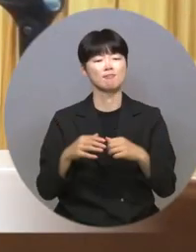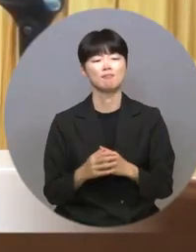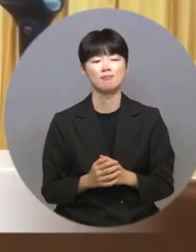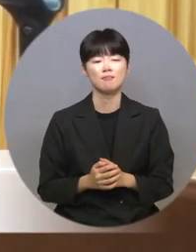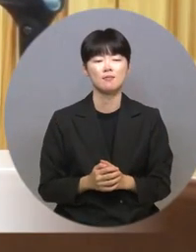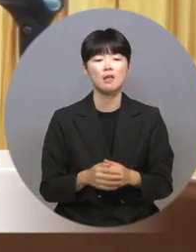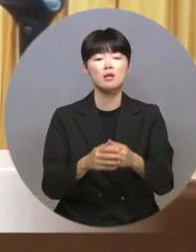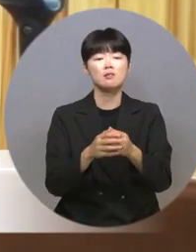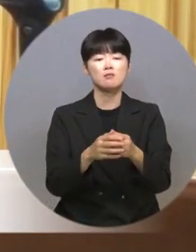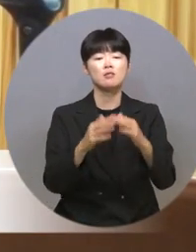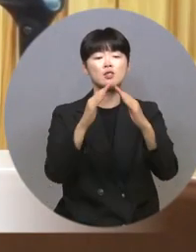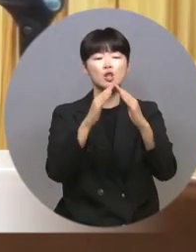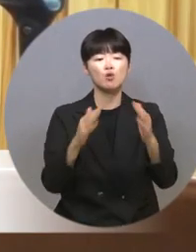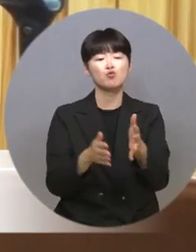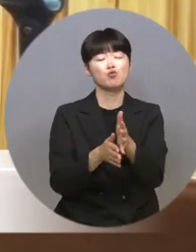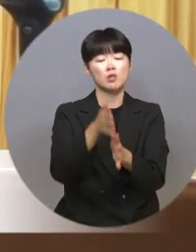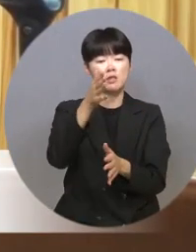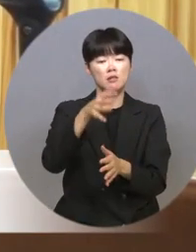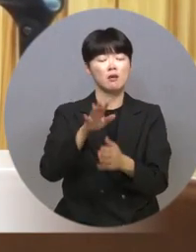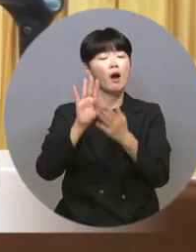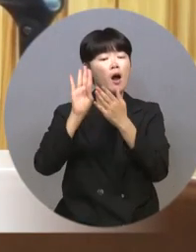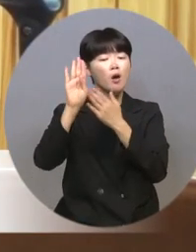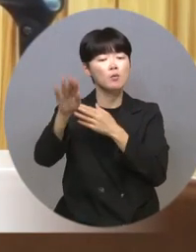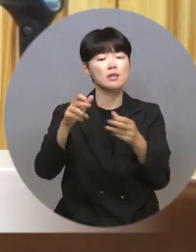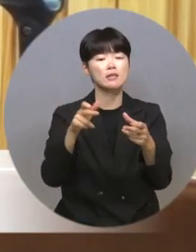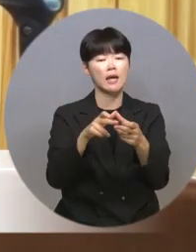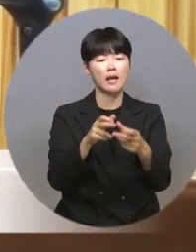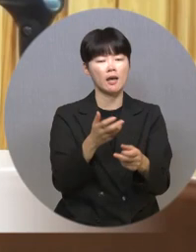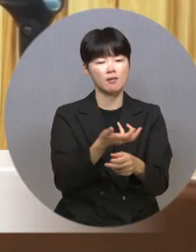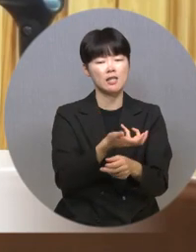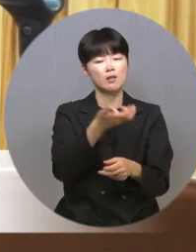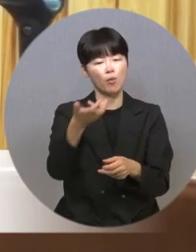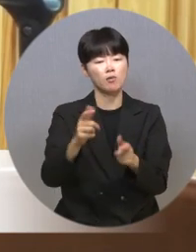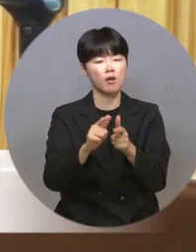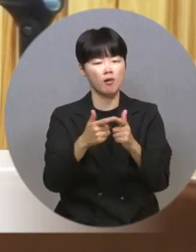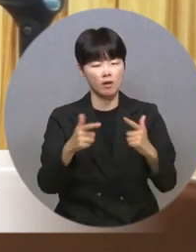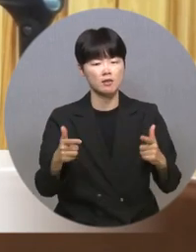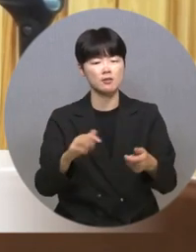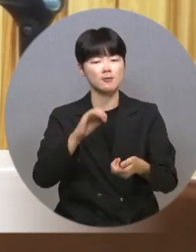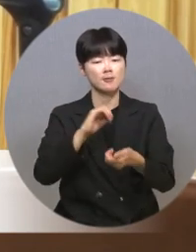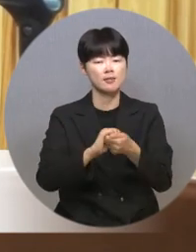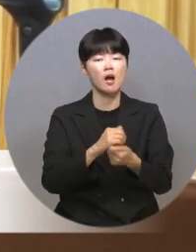그 장애인 이동에 대한 제약이